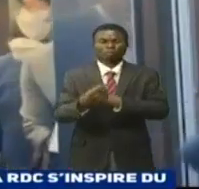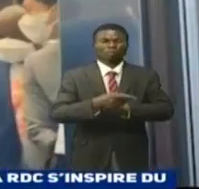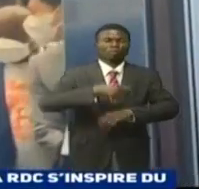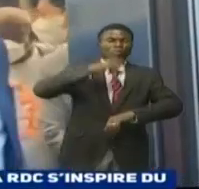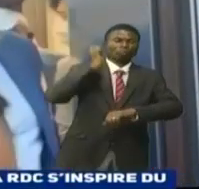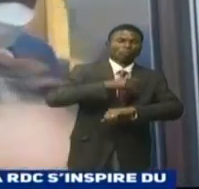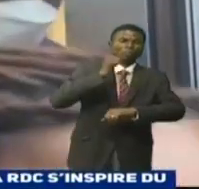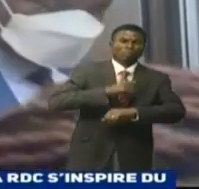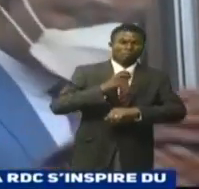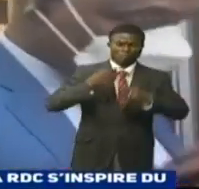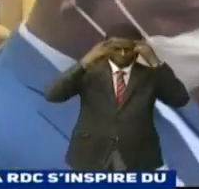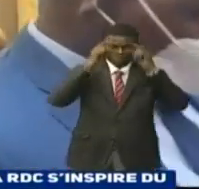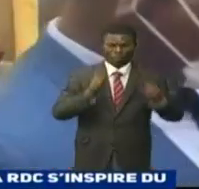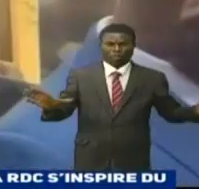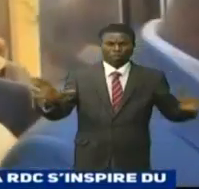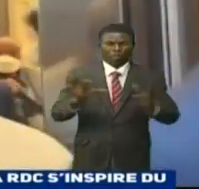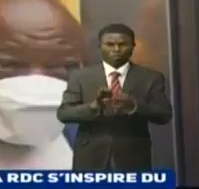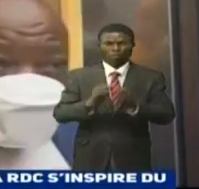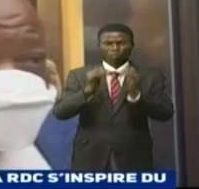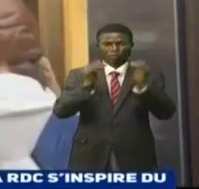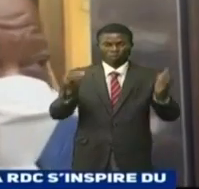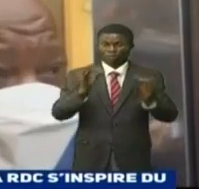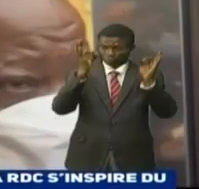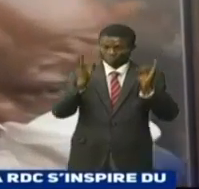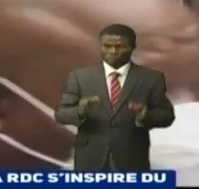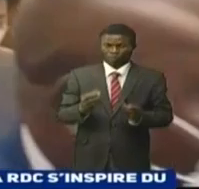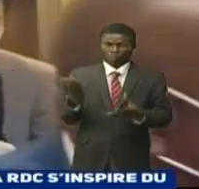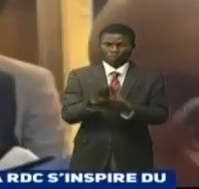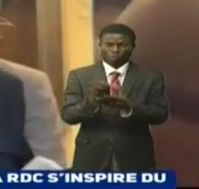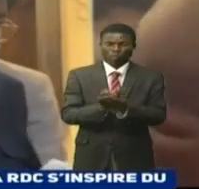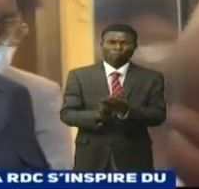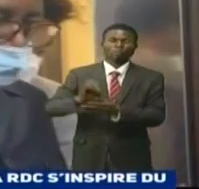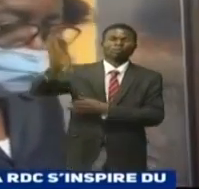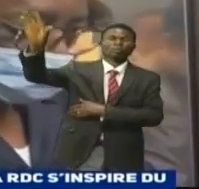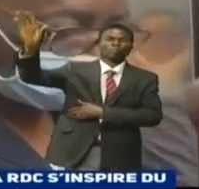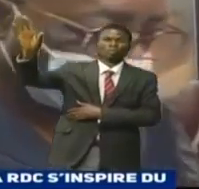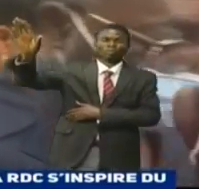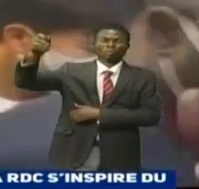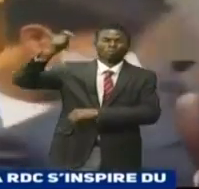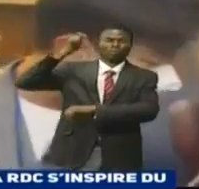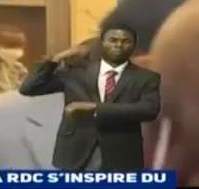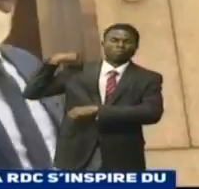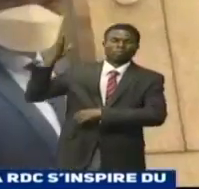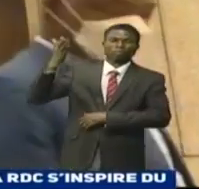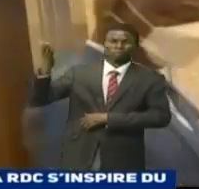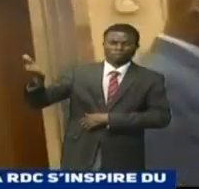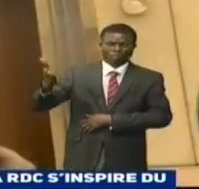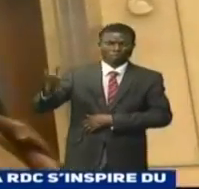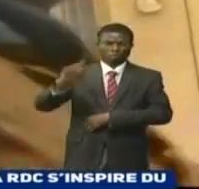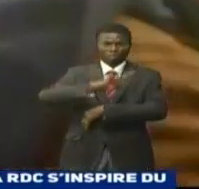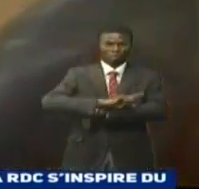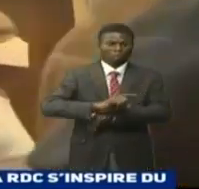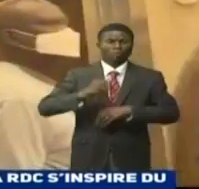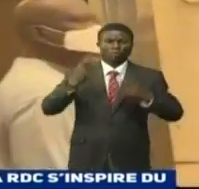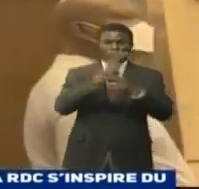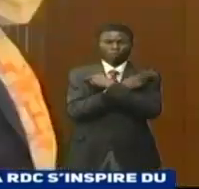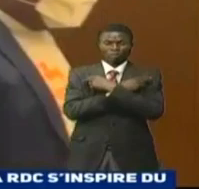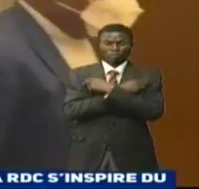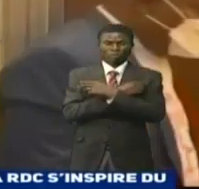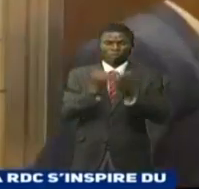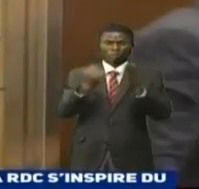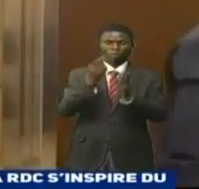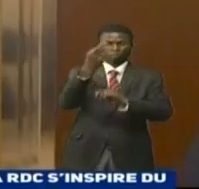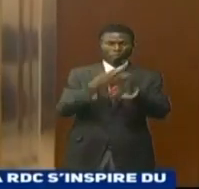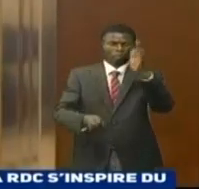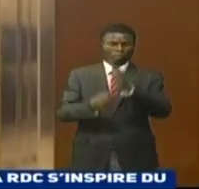trouver un accord amiable au cas contraire le dossier sera transféré à la justice en séjour à Séoul depuis le 6